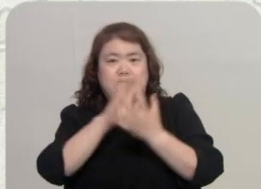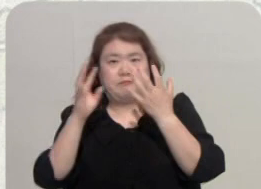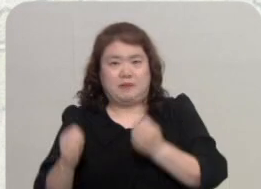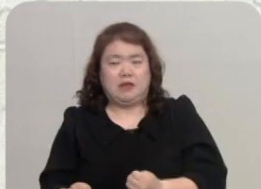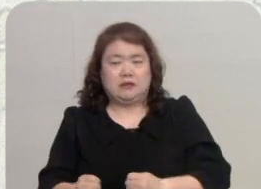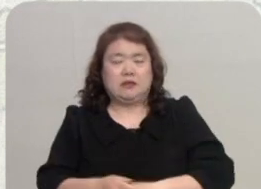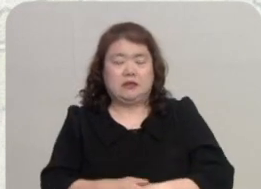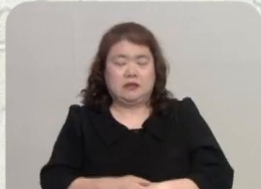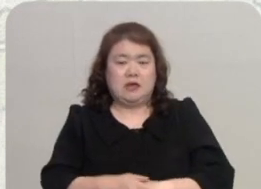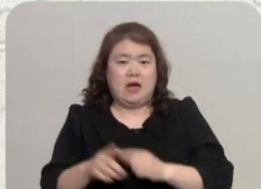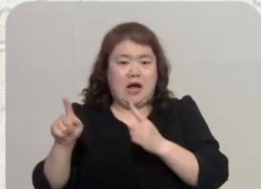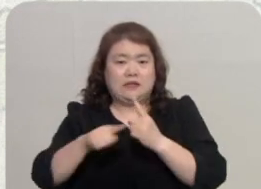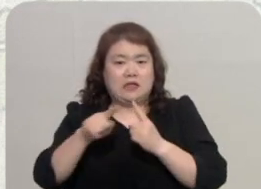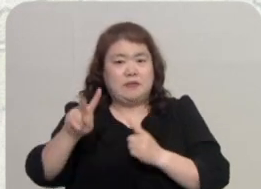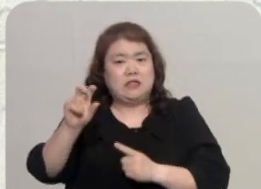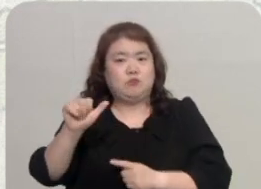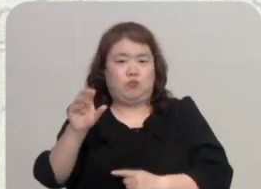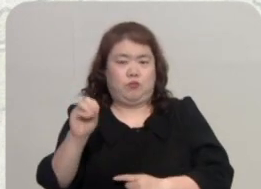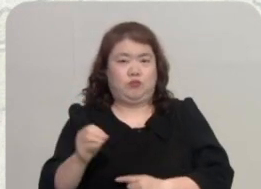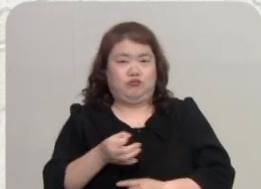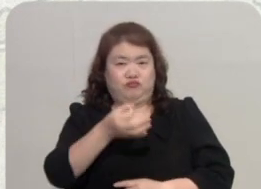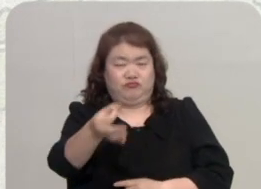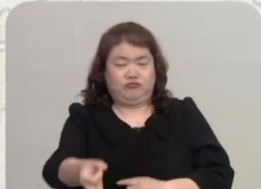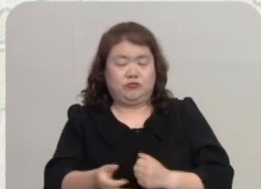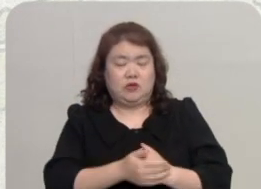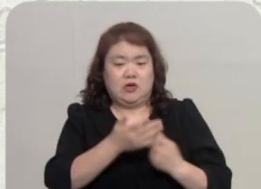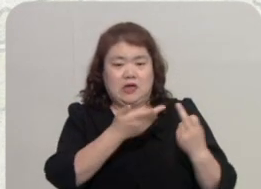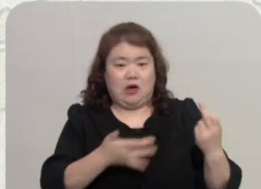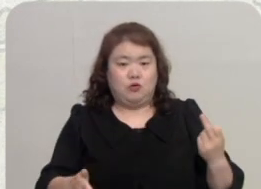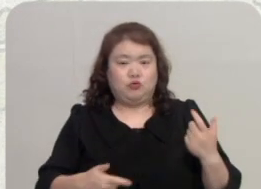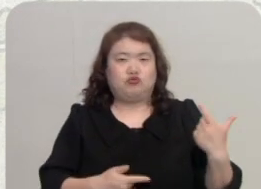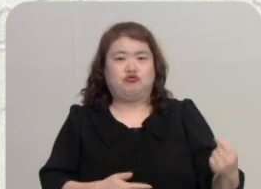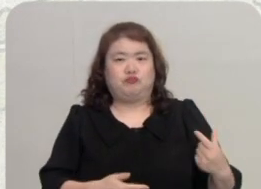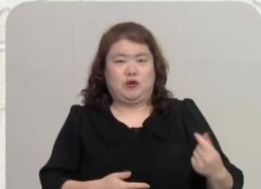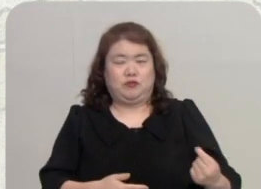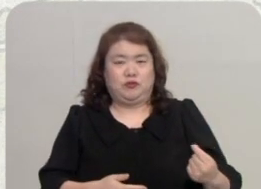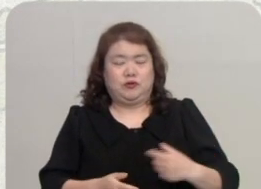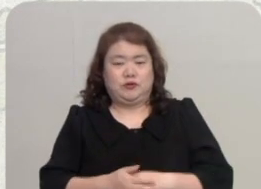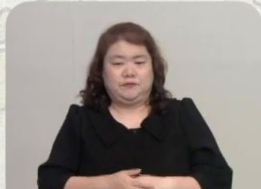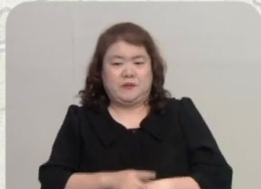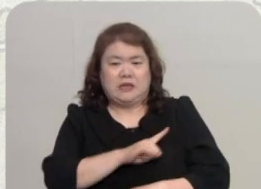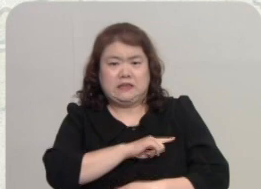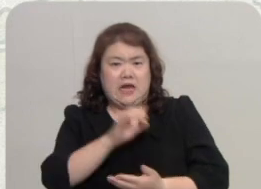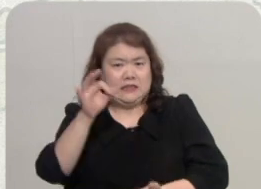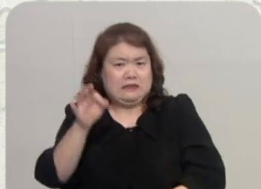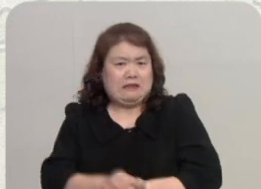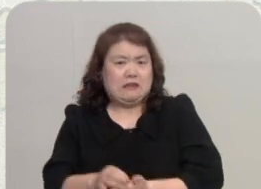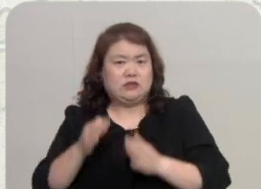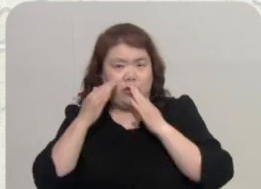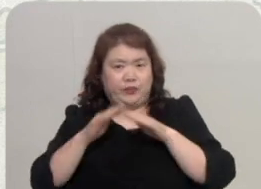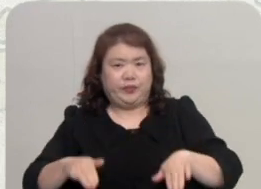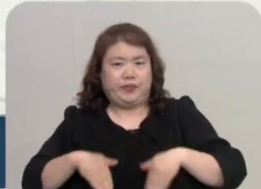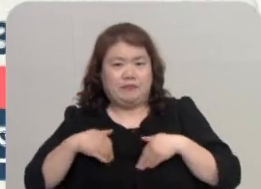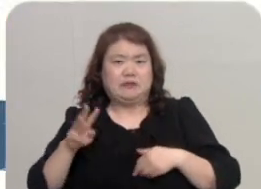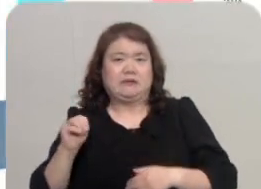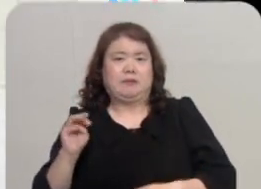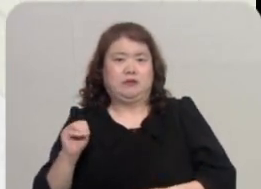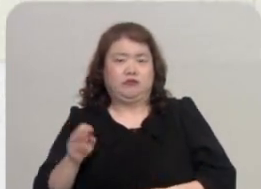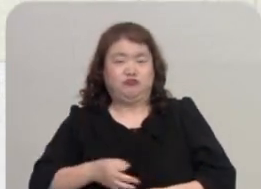많습니다. 1인당 월 25만 원입니다. 강원도는 월 6만 원이고 제일 적은 전라남도는 월 3만